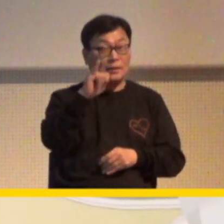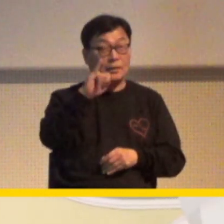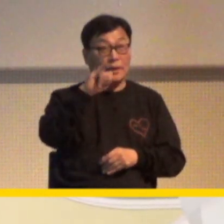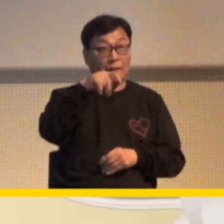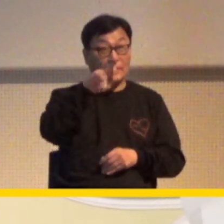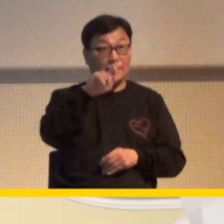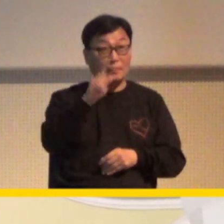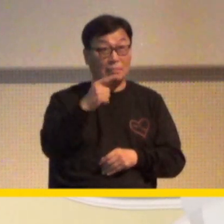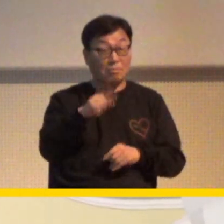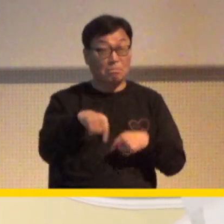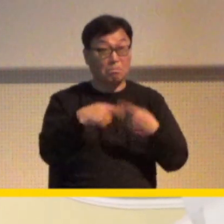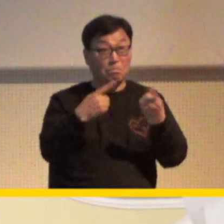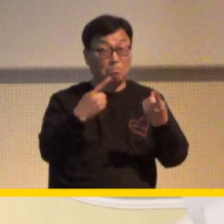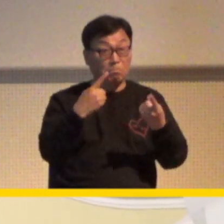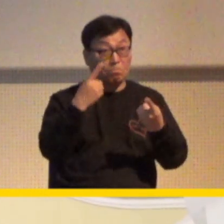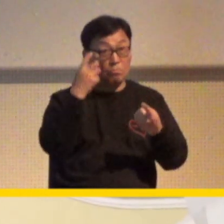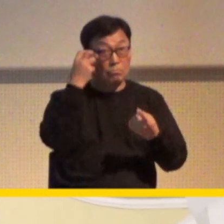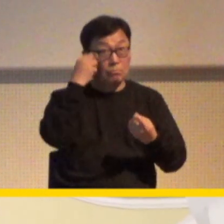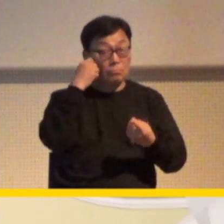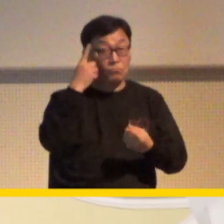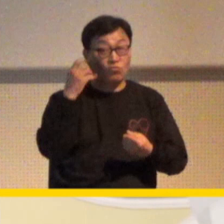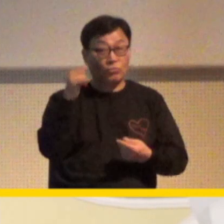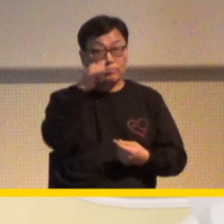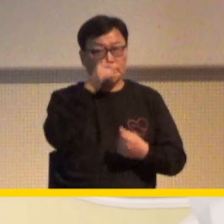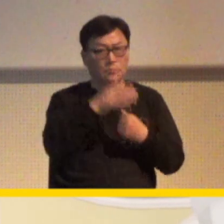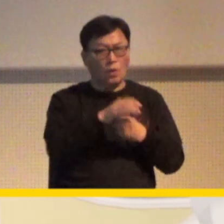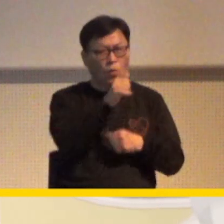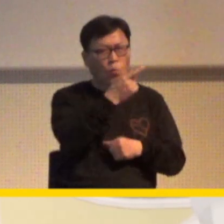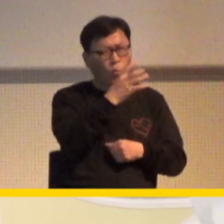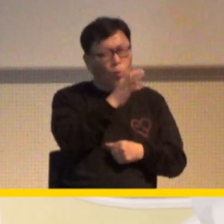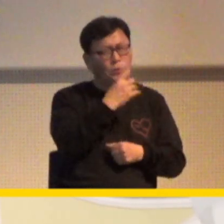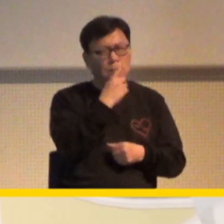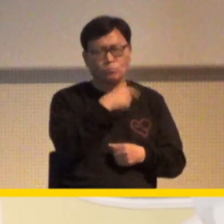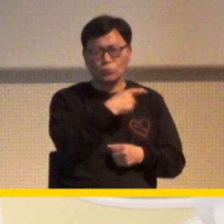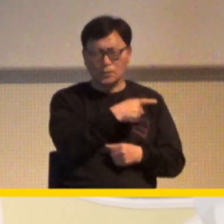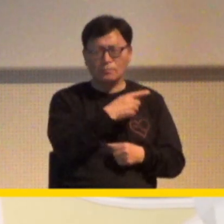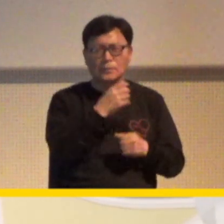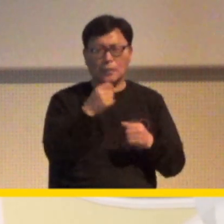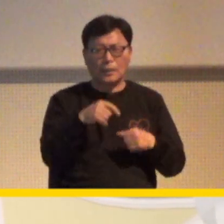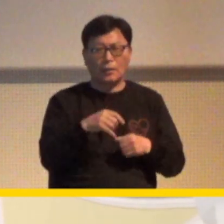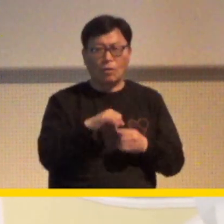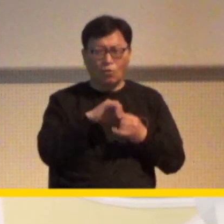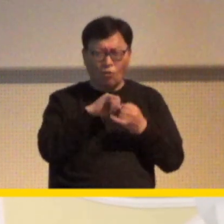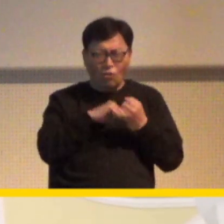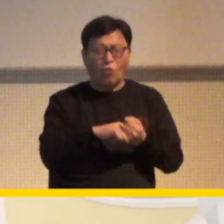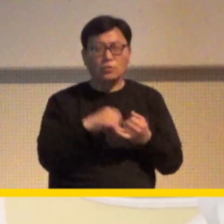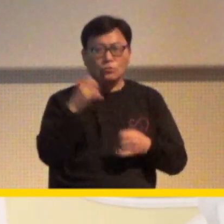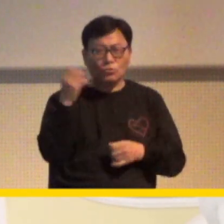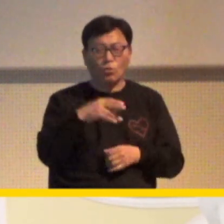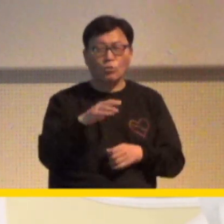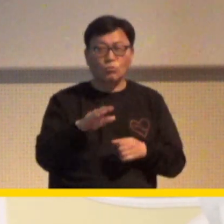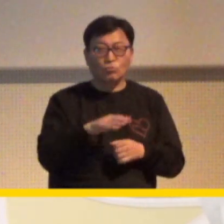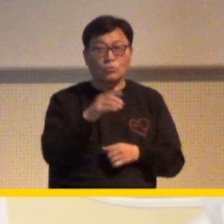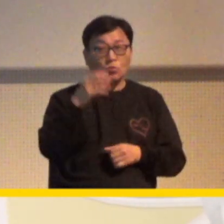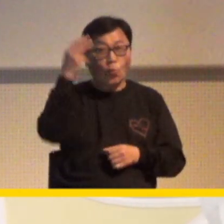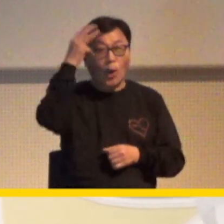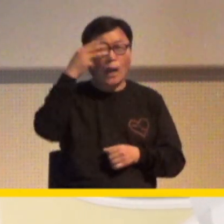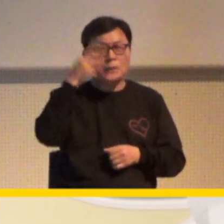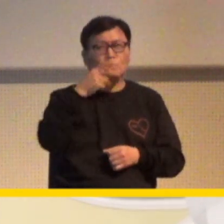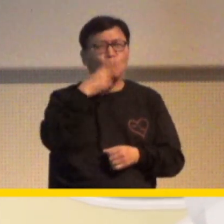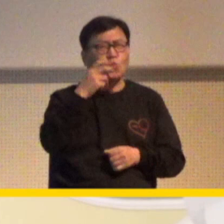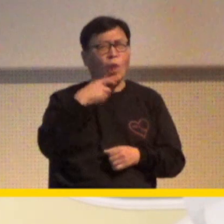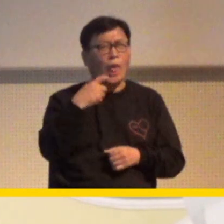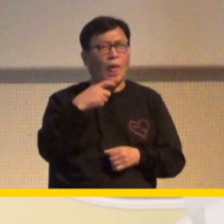남는데요. 홍모 신부님께서 굳이 또 우리 교황님의 선곡을 노래를 들어보고